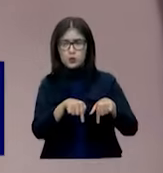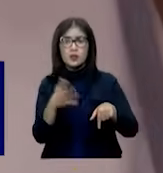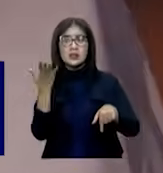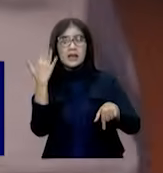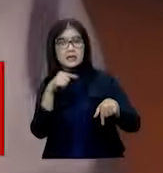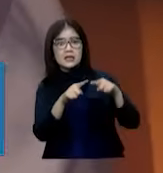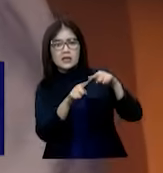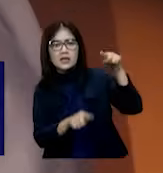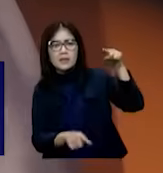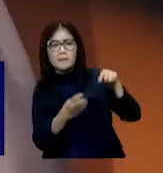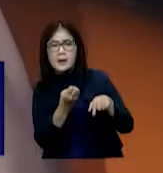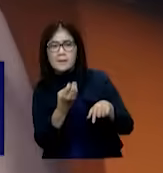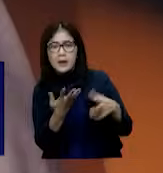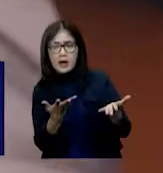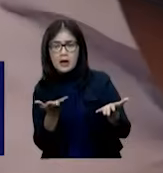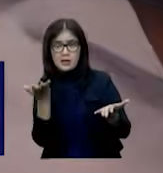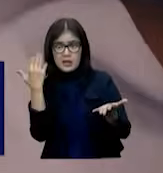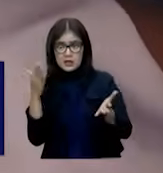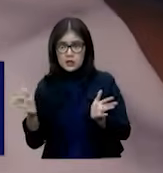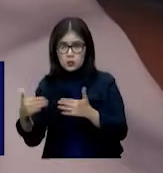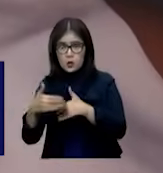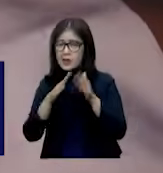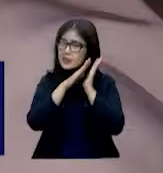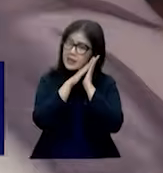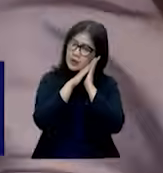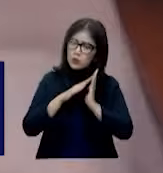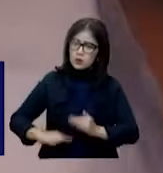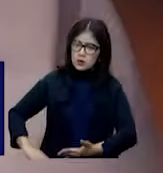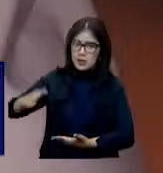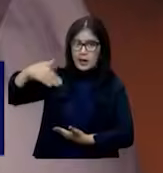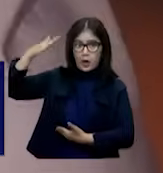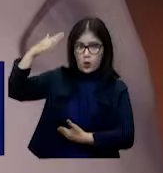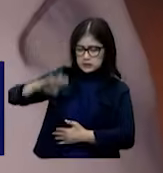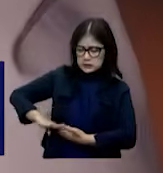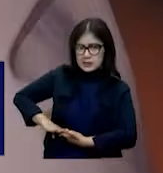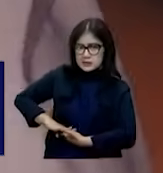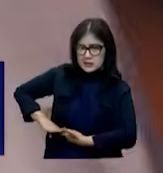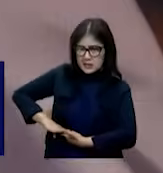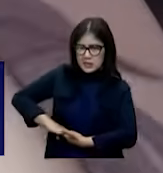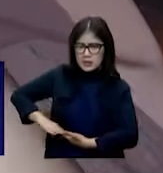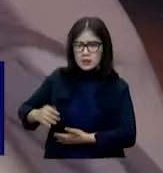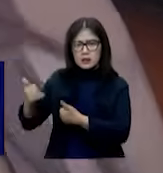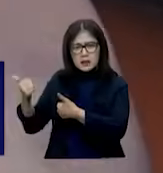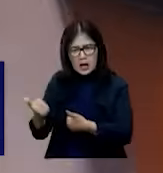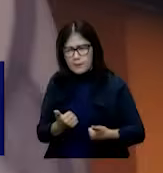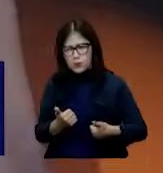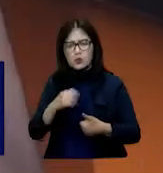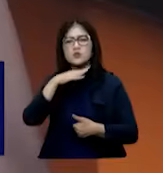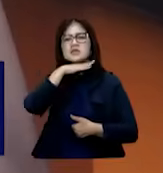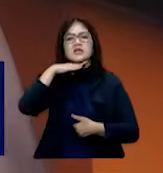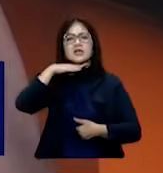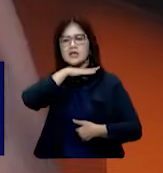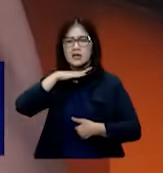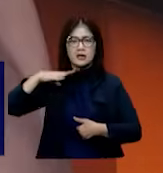saya kan paling tinggi, itu sudah seperut. Di bawahnya, di ruang tamu itu sekitar segini lah. Tadi